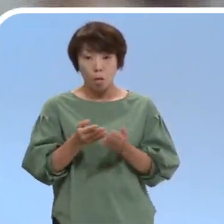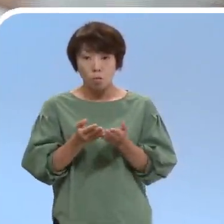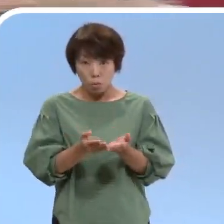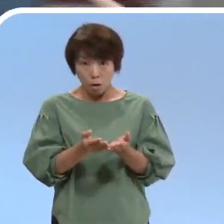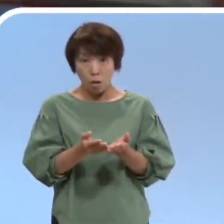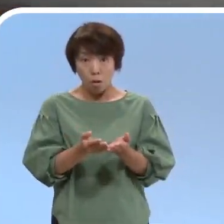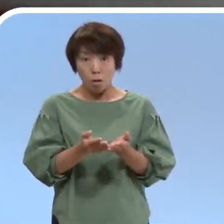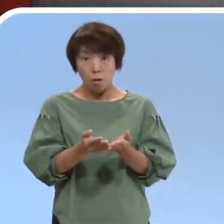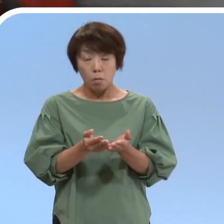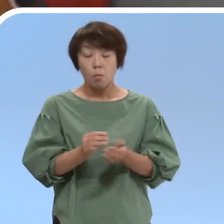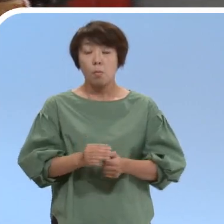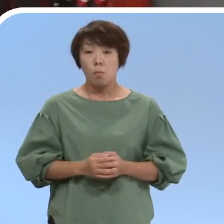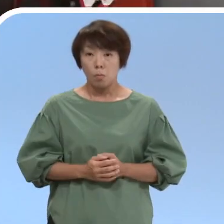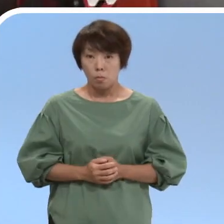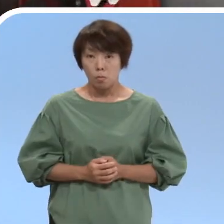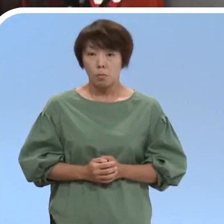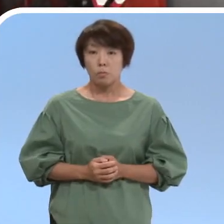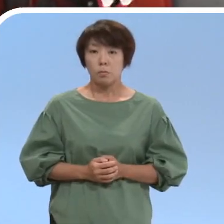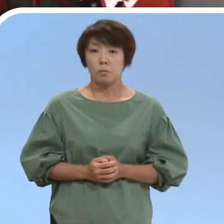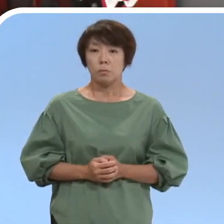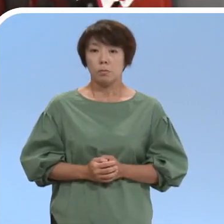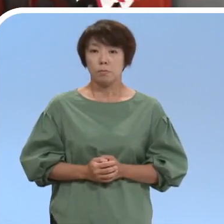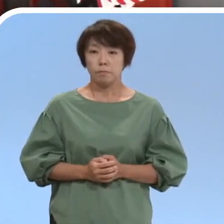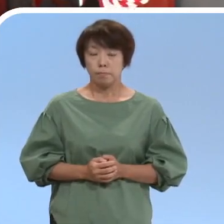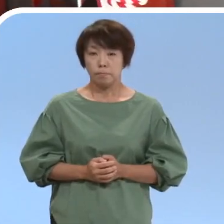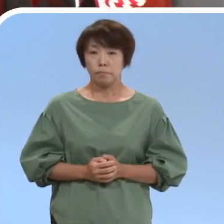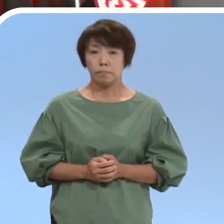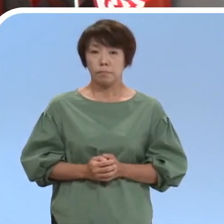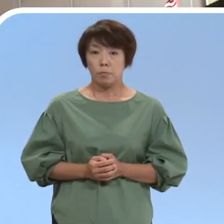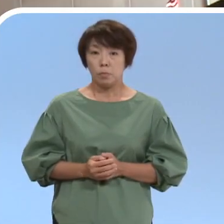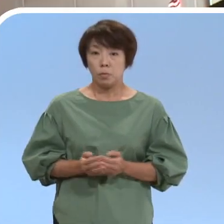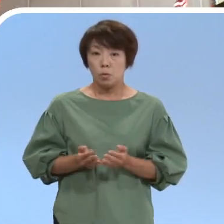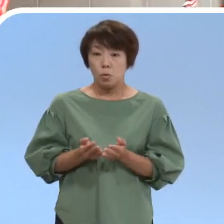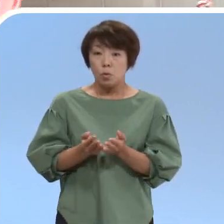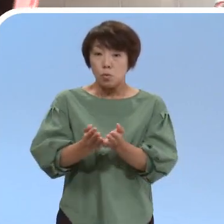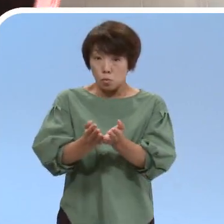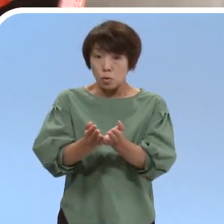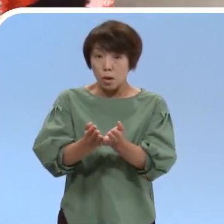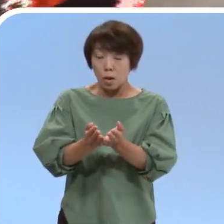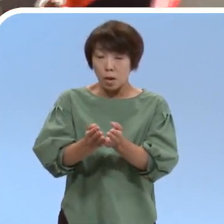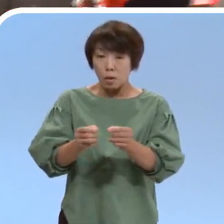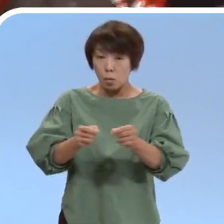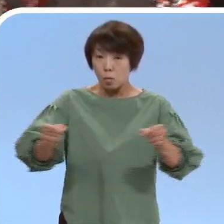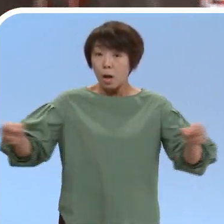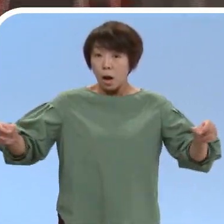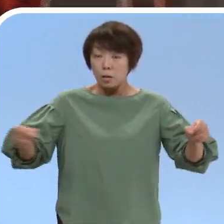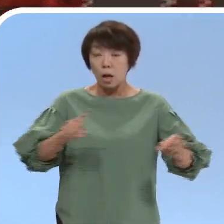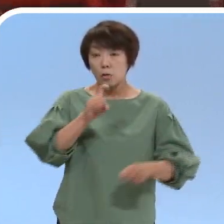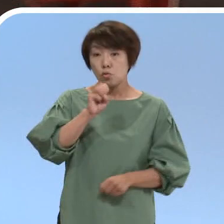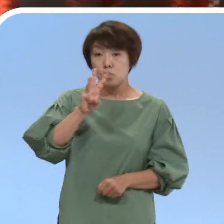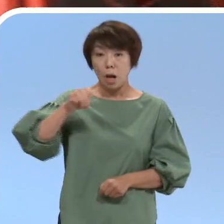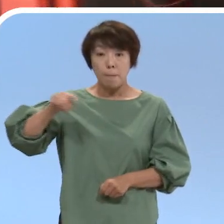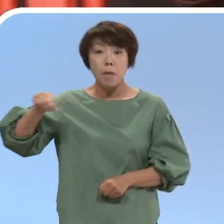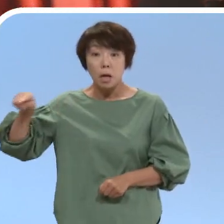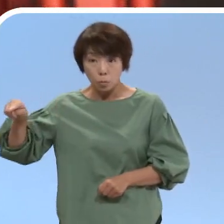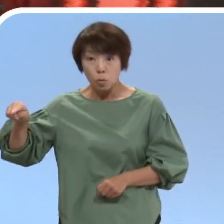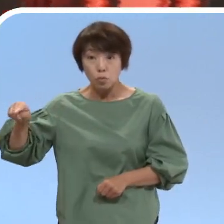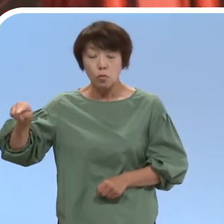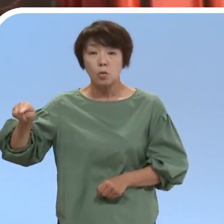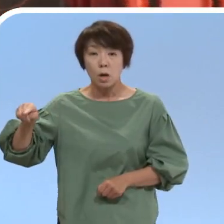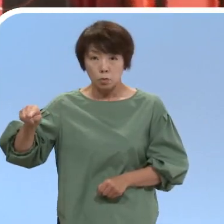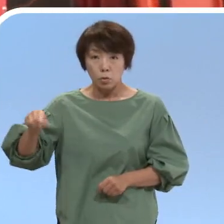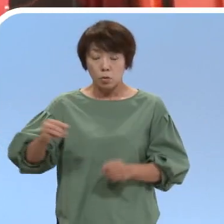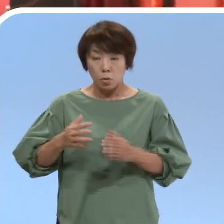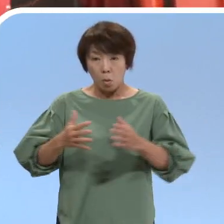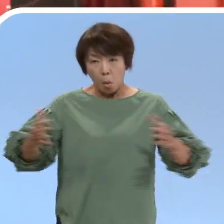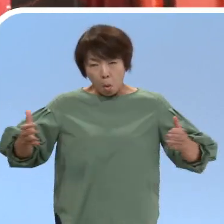か。これがペーロンっていうんですか。 はい、ペーロン船です。 ペーロンとは長さおよそ13メ